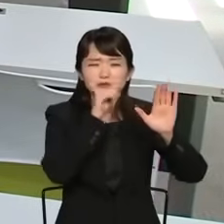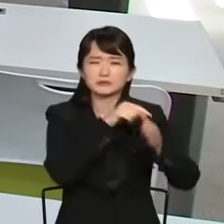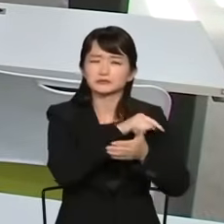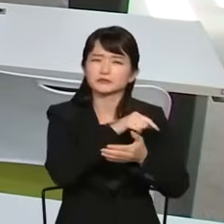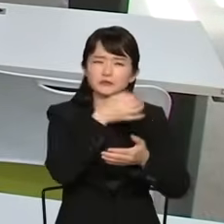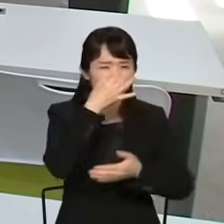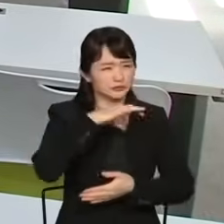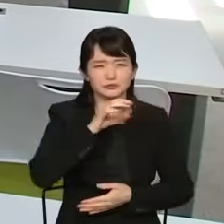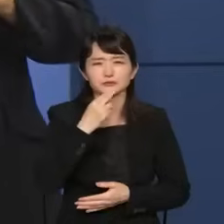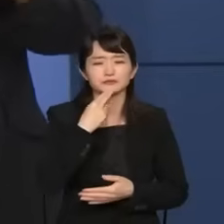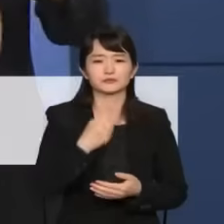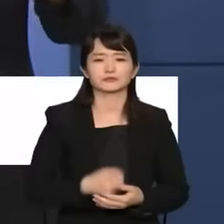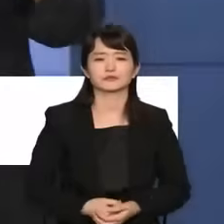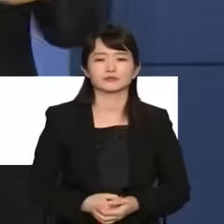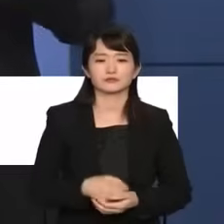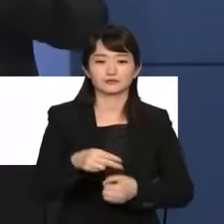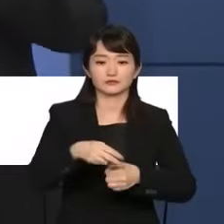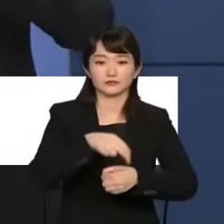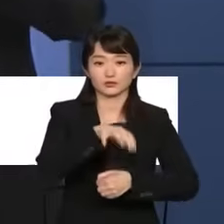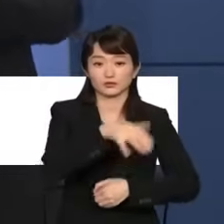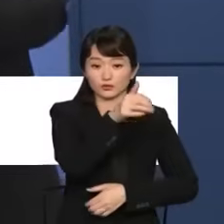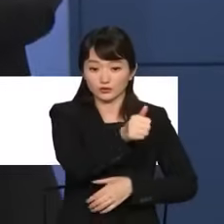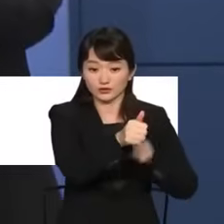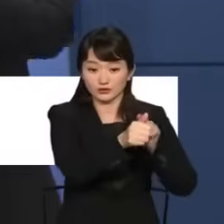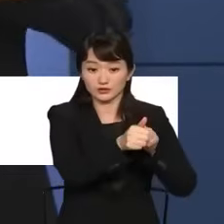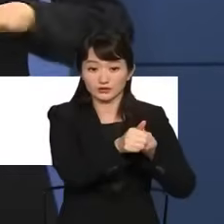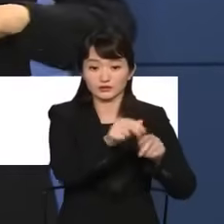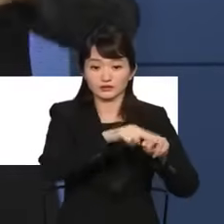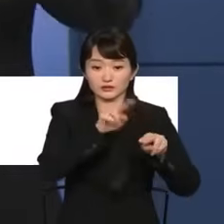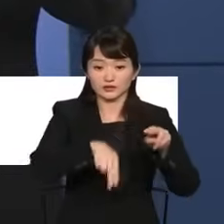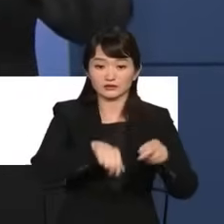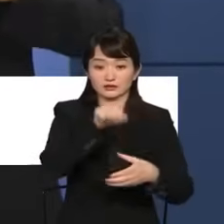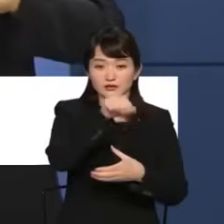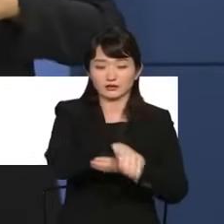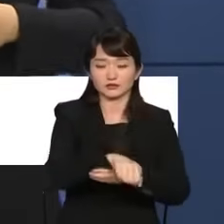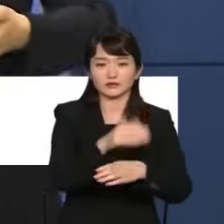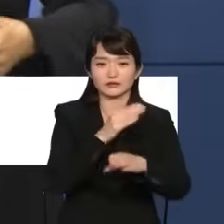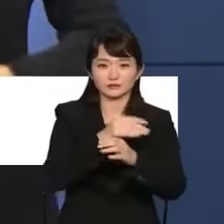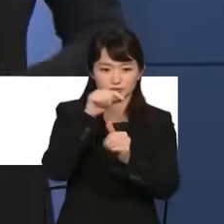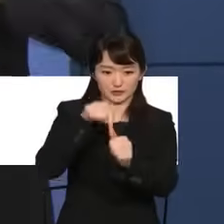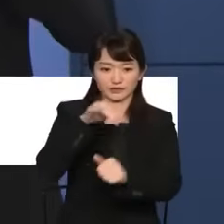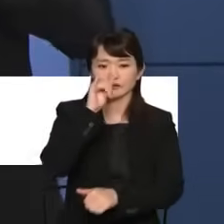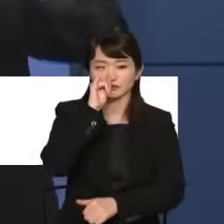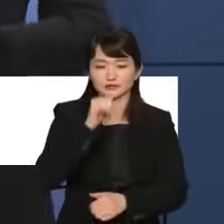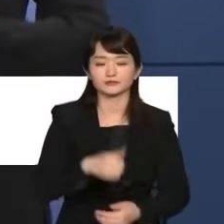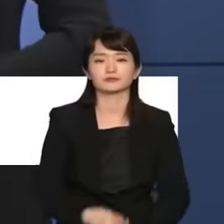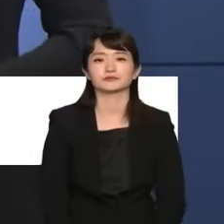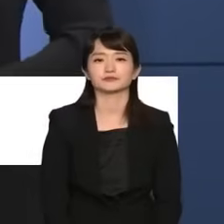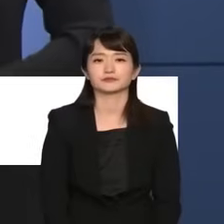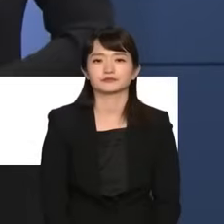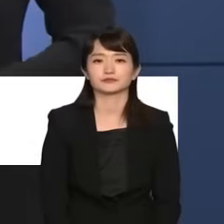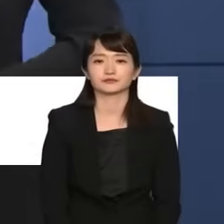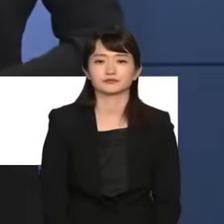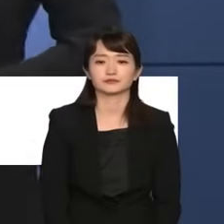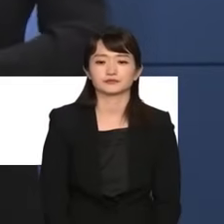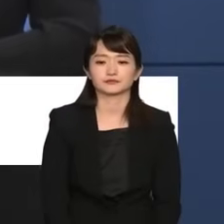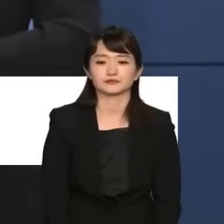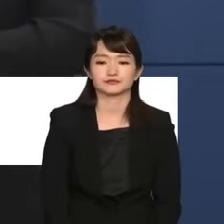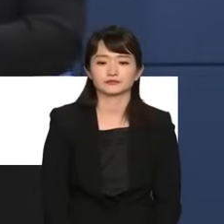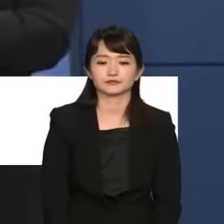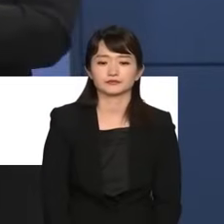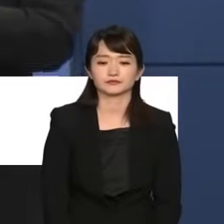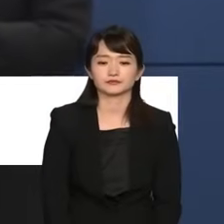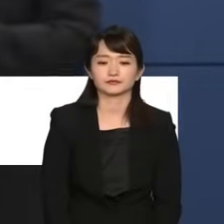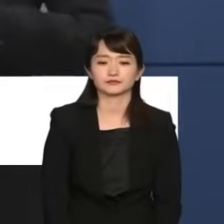냈습니다. 병원장에게 내린 사직서 수리 금지 명령과 전공의에게 부과한 진료 유지